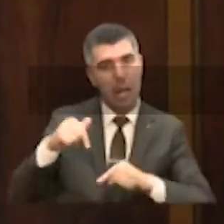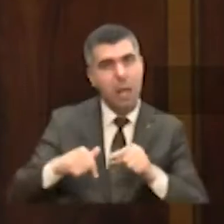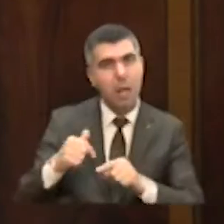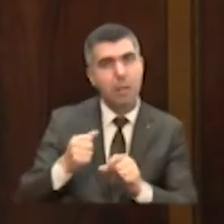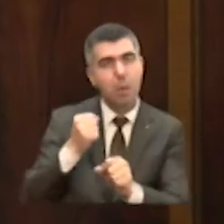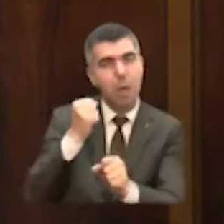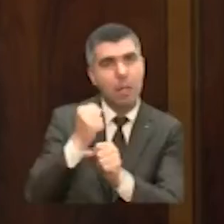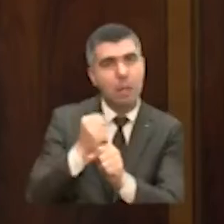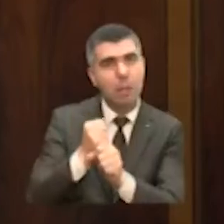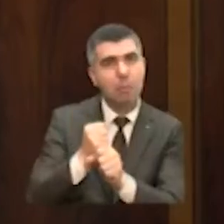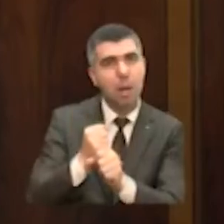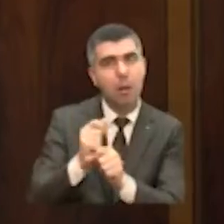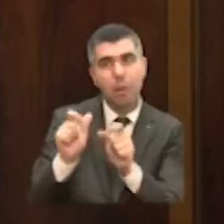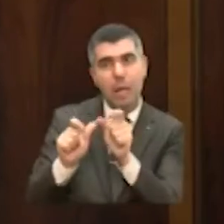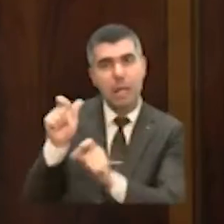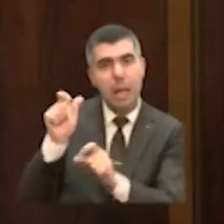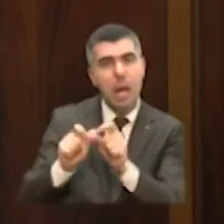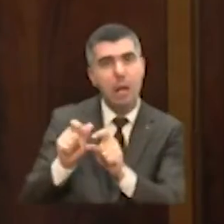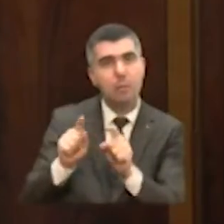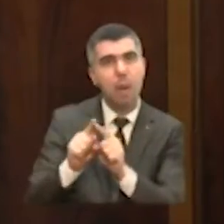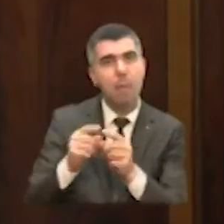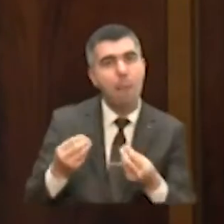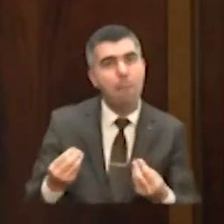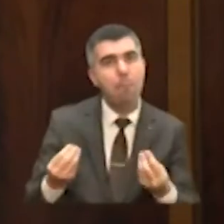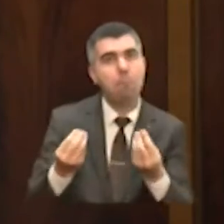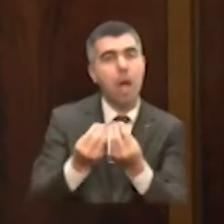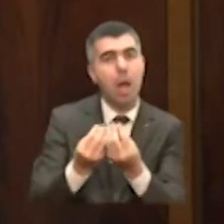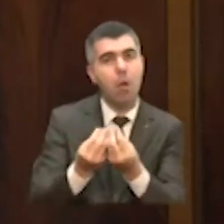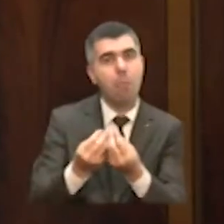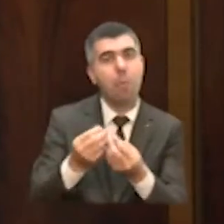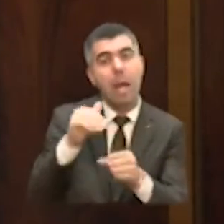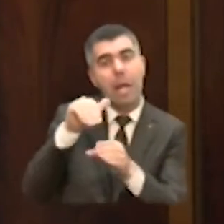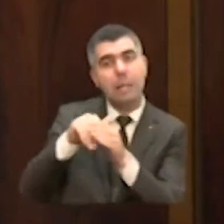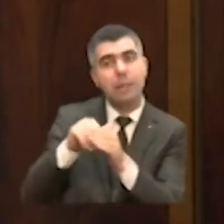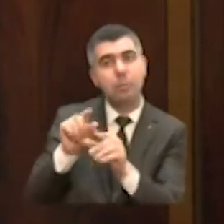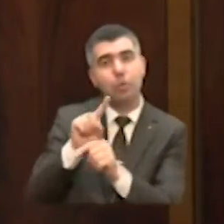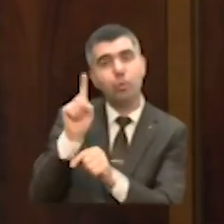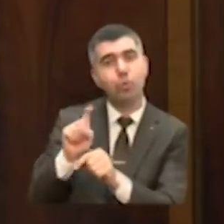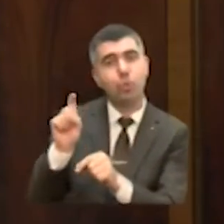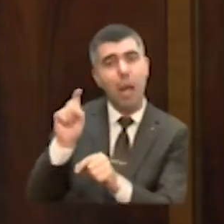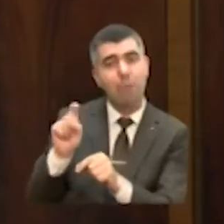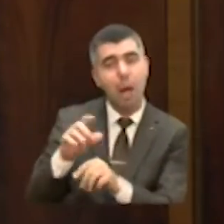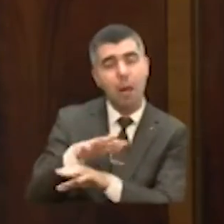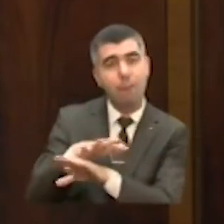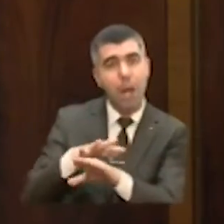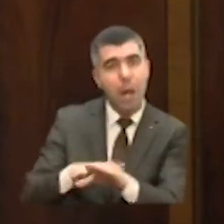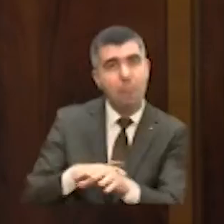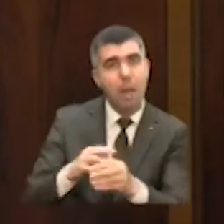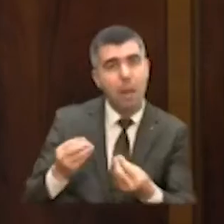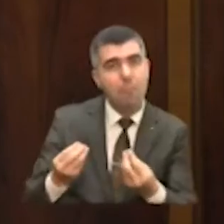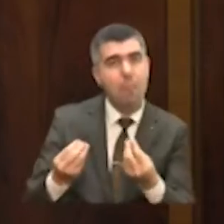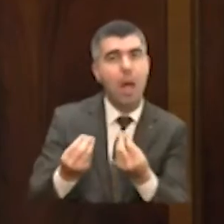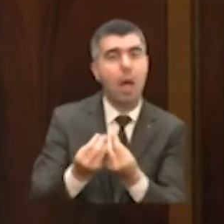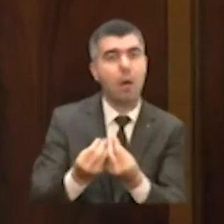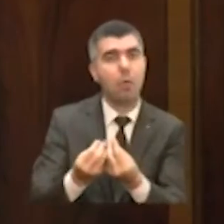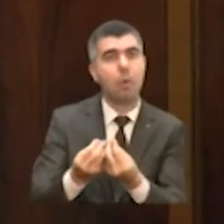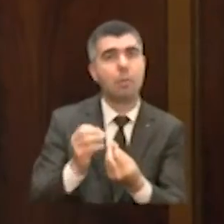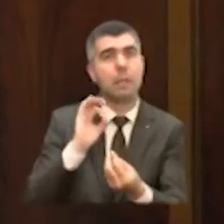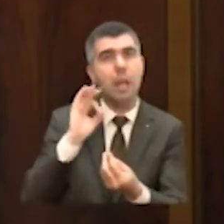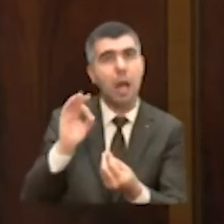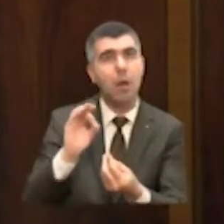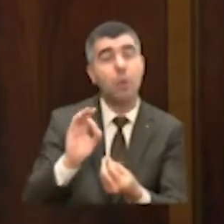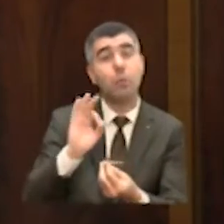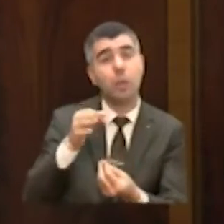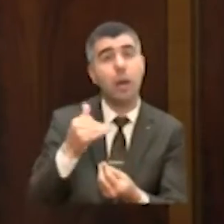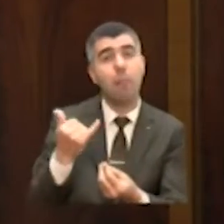وعملية والناس اللي كيطبقوها راه انتم جزء منها، لأنهم انتم داخلين في مجالس الجهات، داخلين في الجماعات الترابية، خصكم